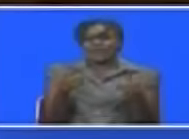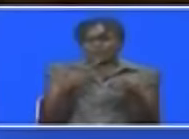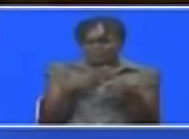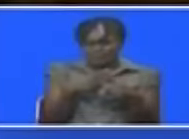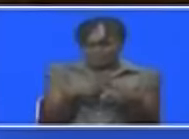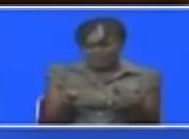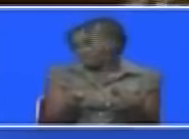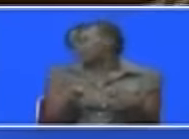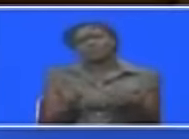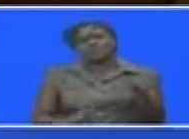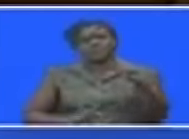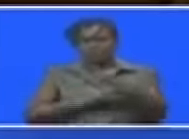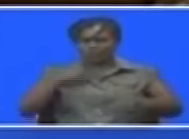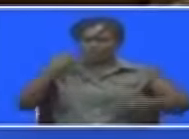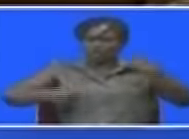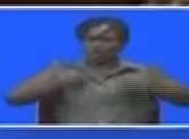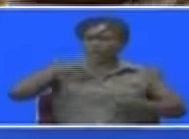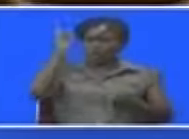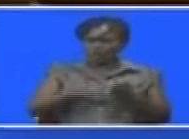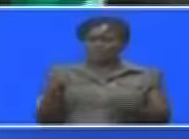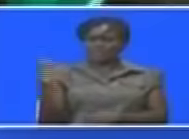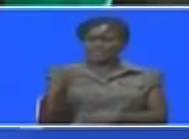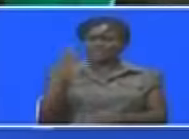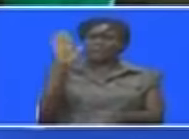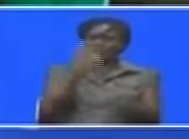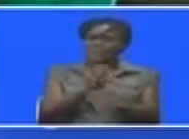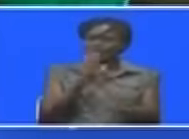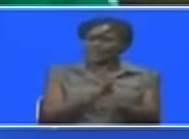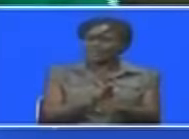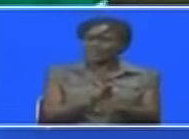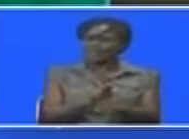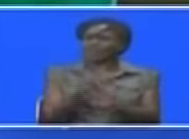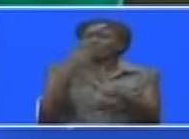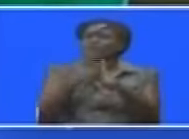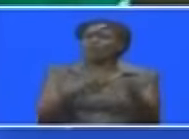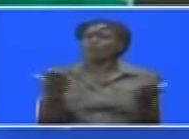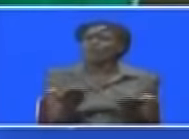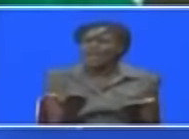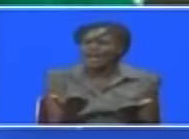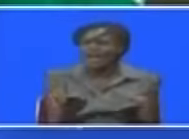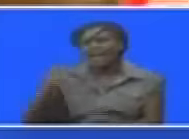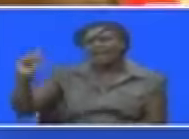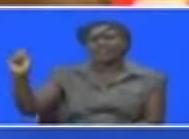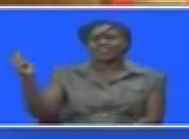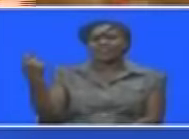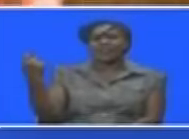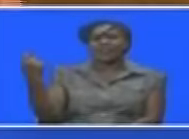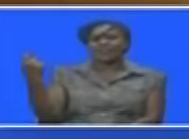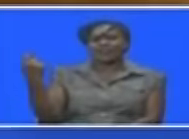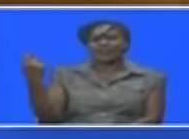kinachomtia katika kilele cha furaha ni kwa wateja wake wengi wanatoka ugenini, yani Kenya.